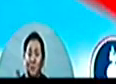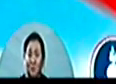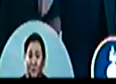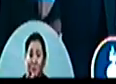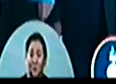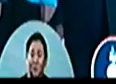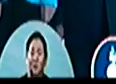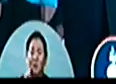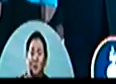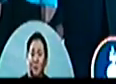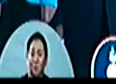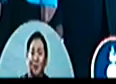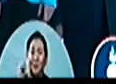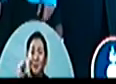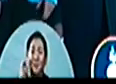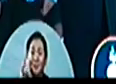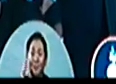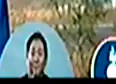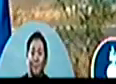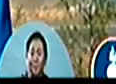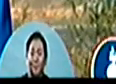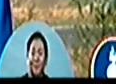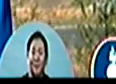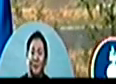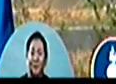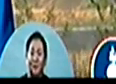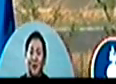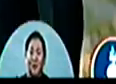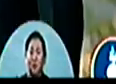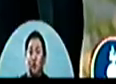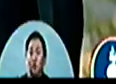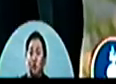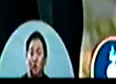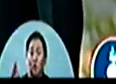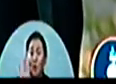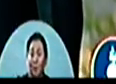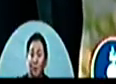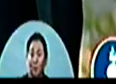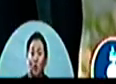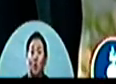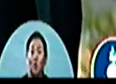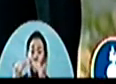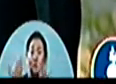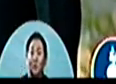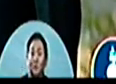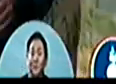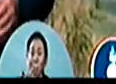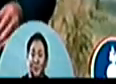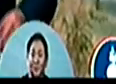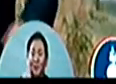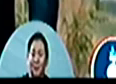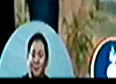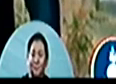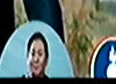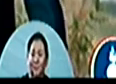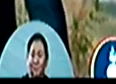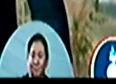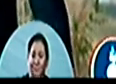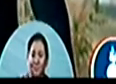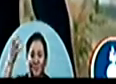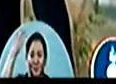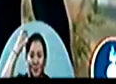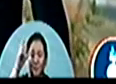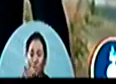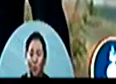ардчилсан нам эргэний эрх, эрх чөлөөг хамгаалж, хөгжлийг дэмжин, авилгаас ангид ажиллах чадвартай засаг, хүмбэр, ижил,